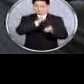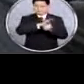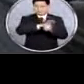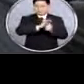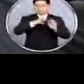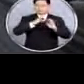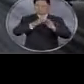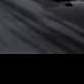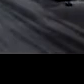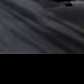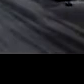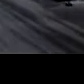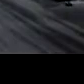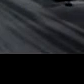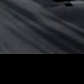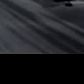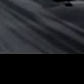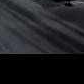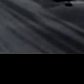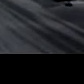家来努力。